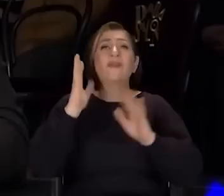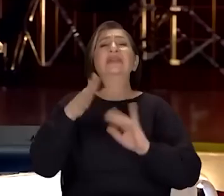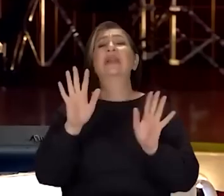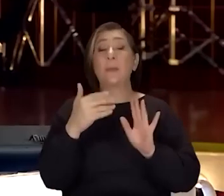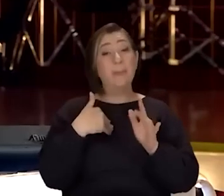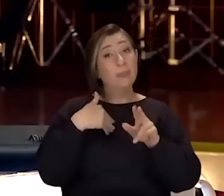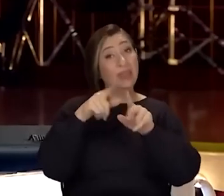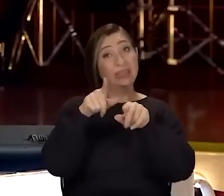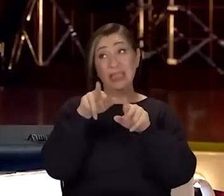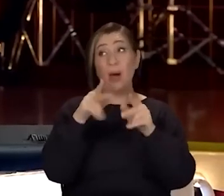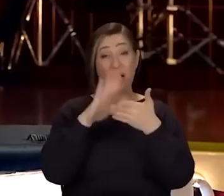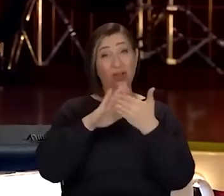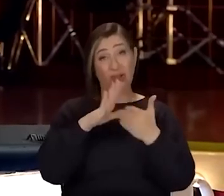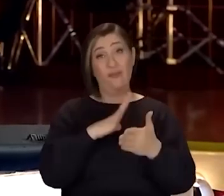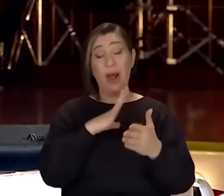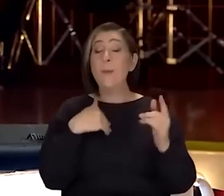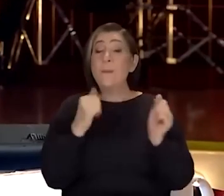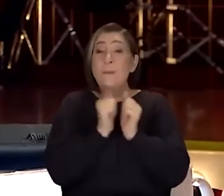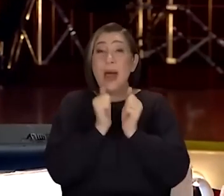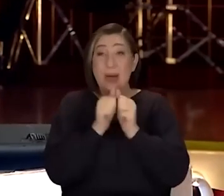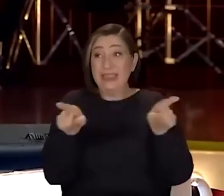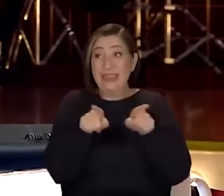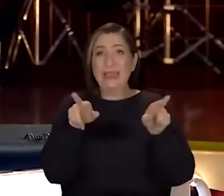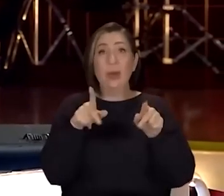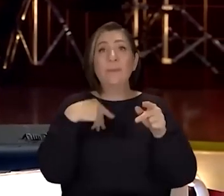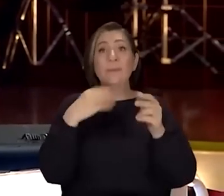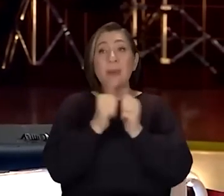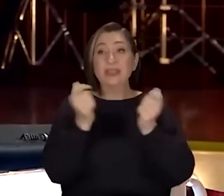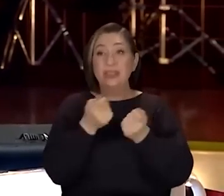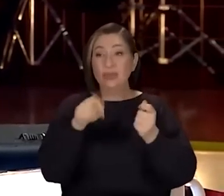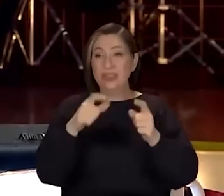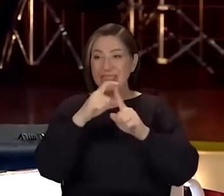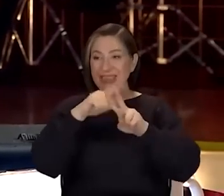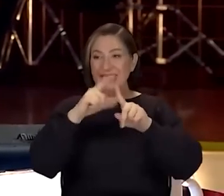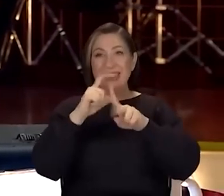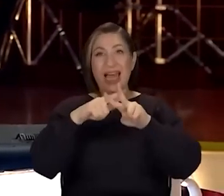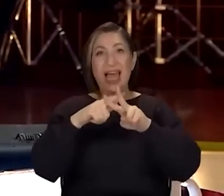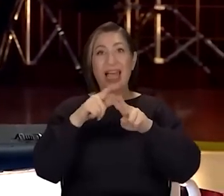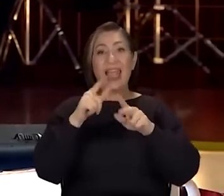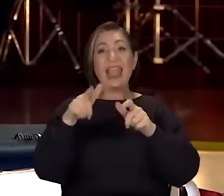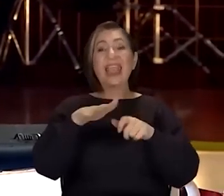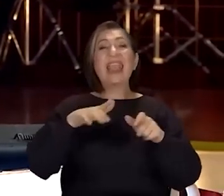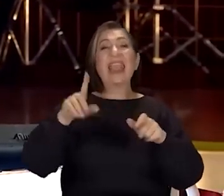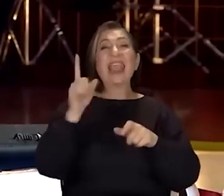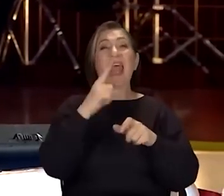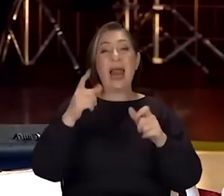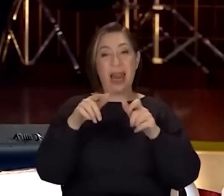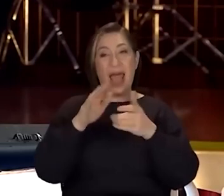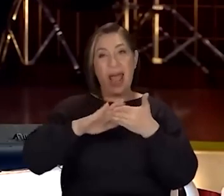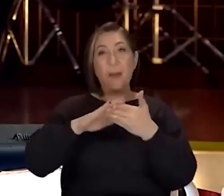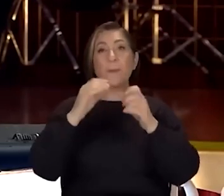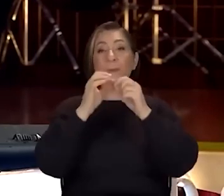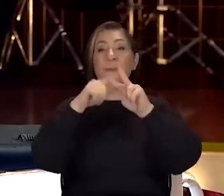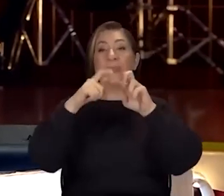değil yani. Benim de öyle arkadaşlarım var. Beraber çalıştığım bu dadaların da genel koordinatörü olan Barış